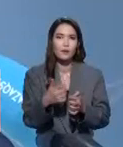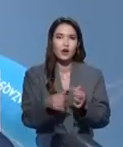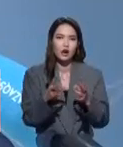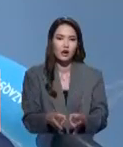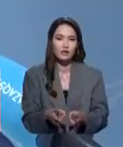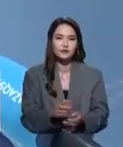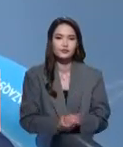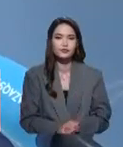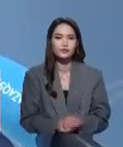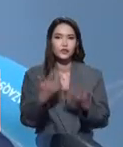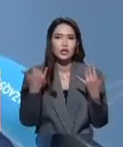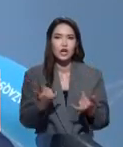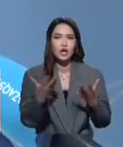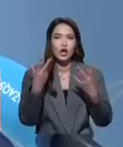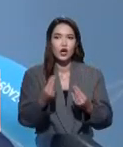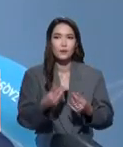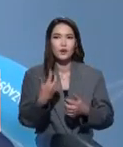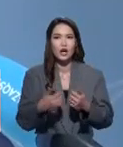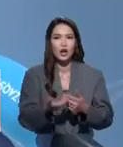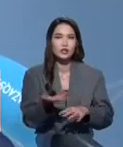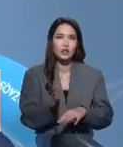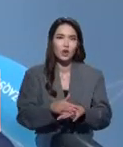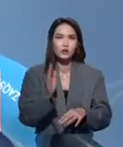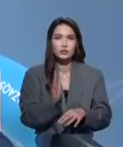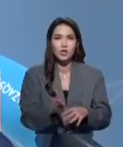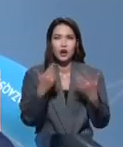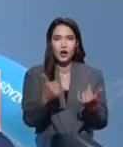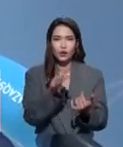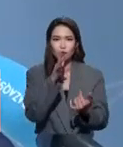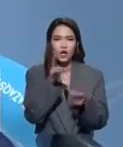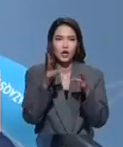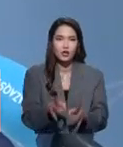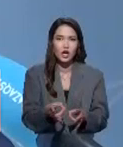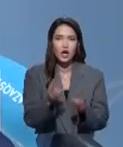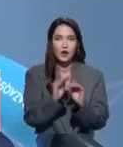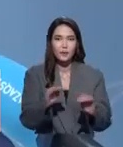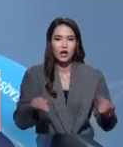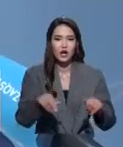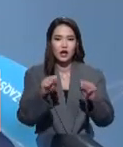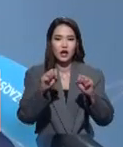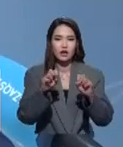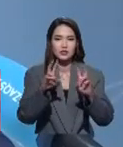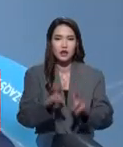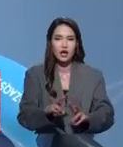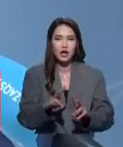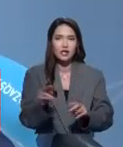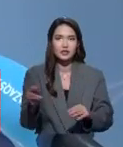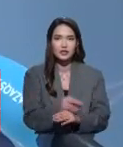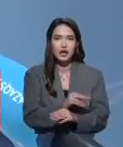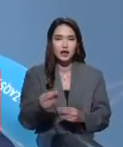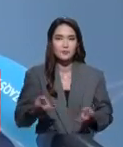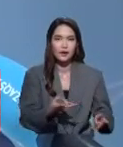баланың жағдайы да орташа ауырлықта. Қазіргі уақытта жарақат алған балалар бойынша облыстық санитарлық